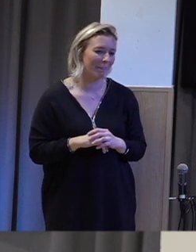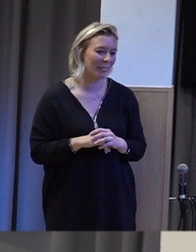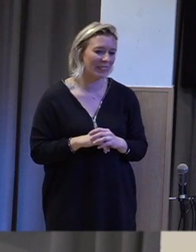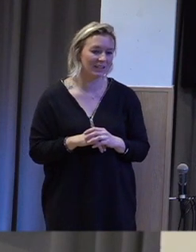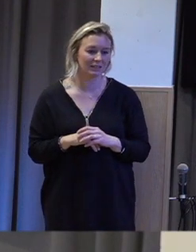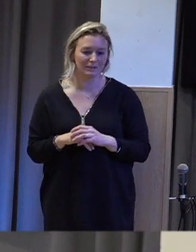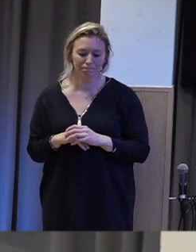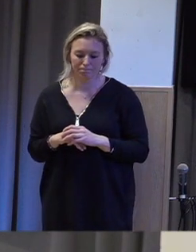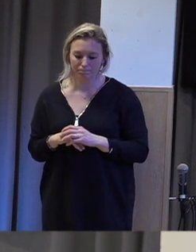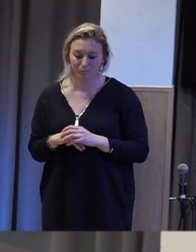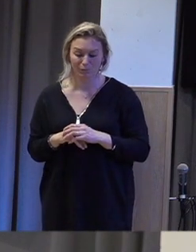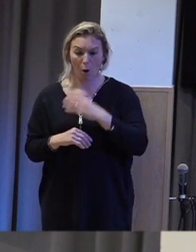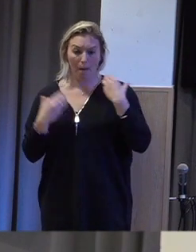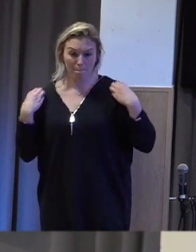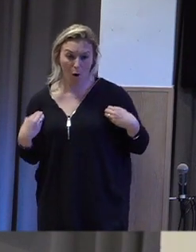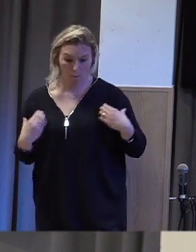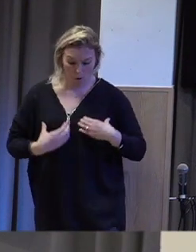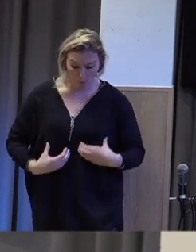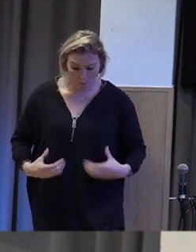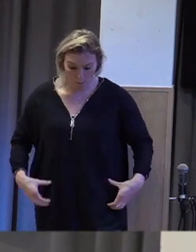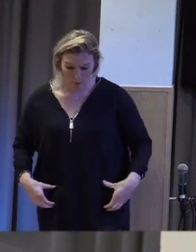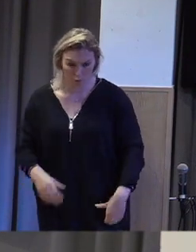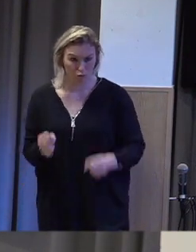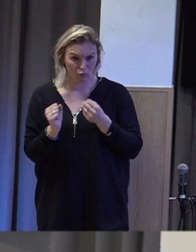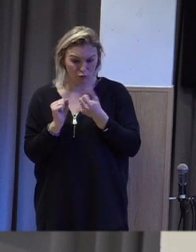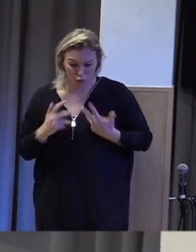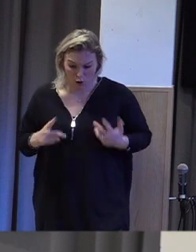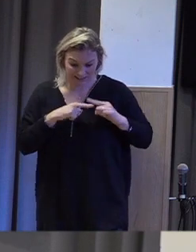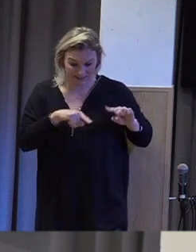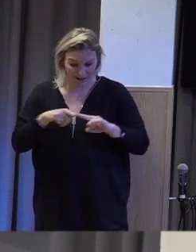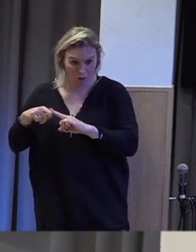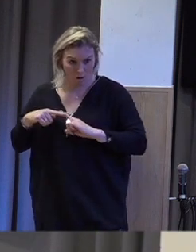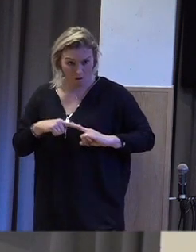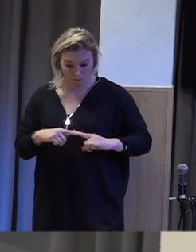Car comme nous avons plusieurs membres dans un seul corps